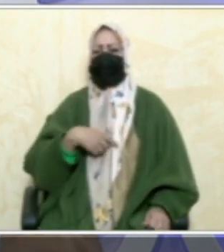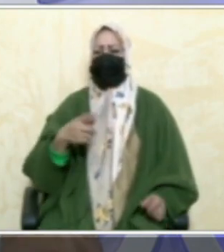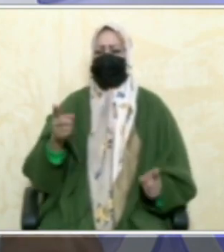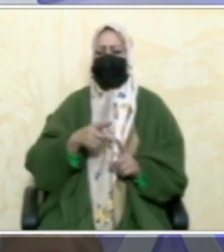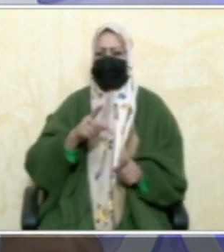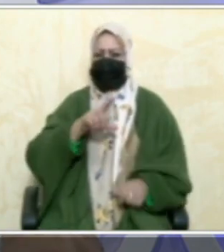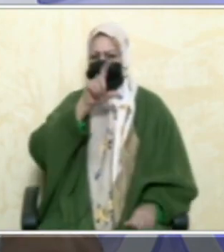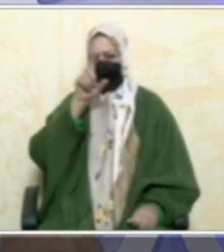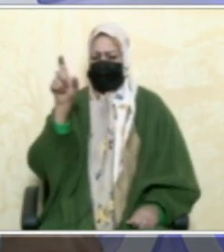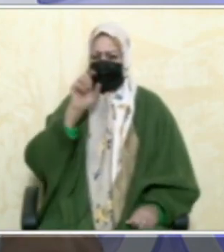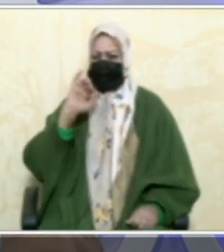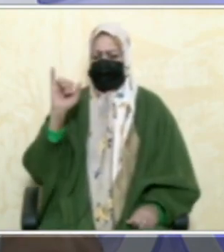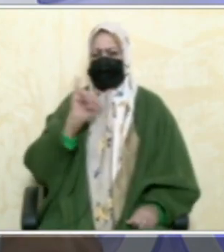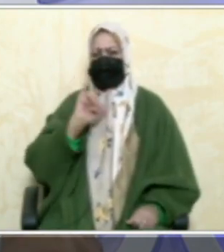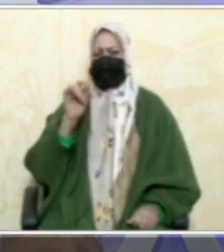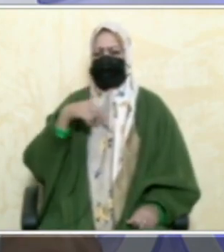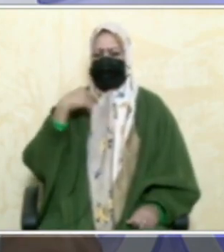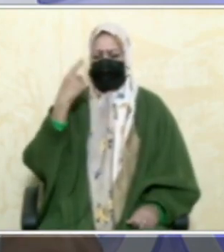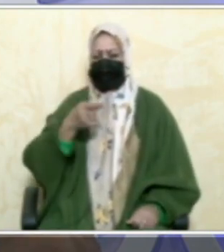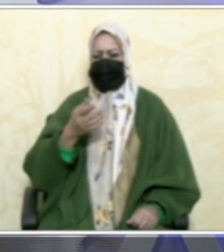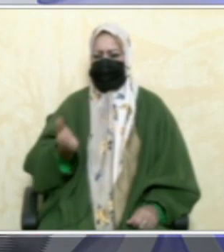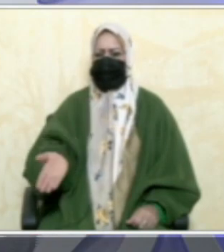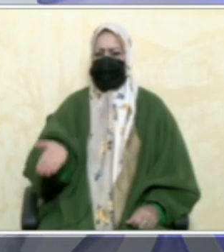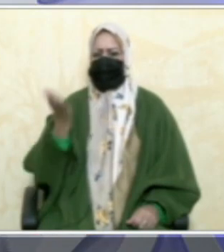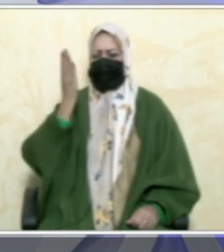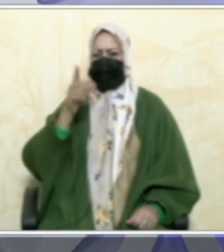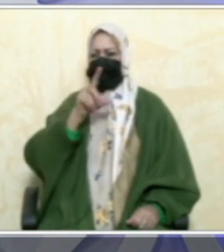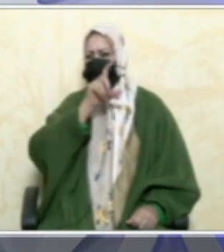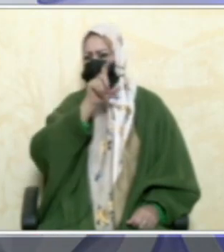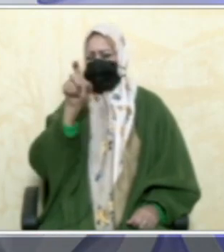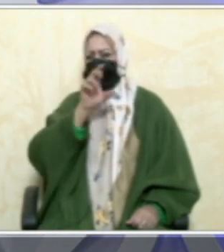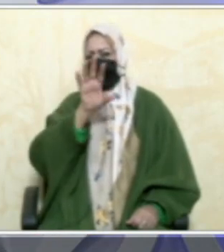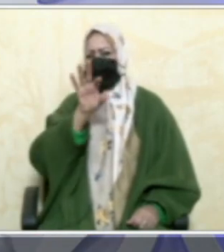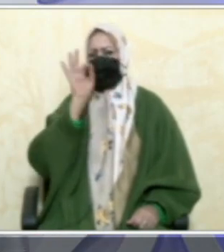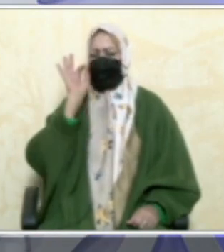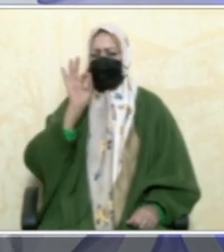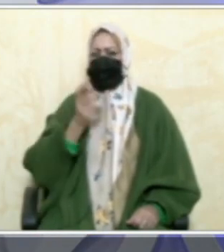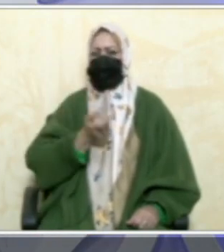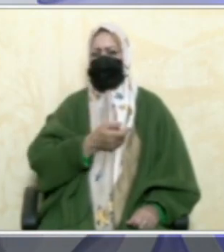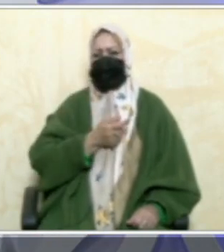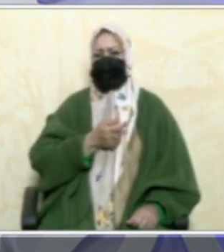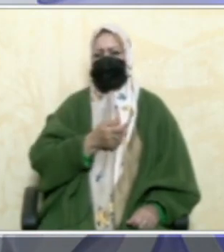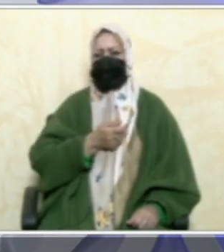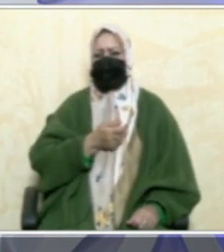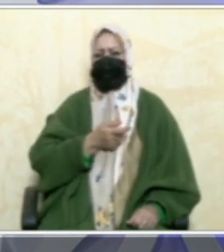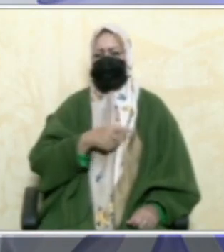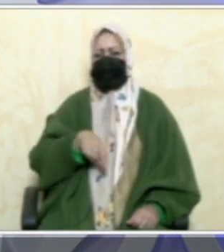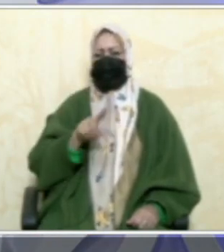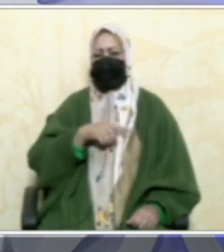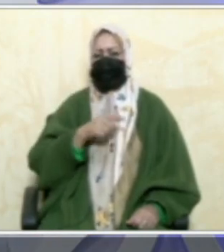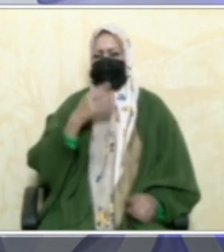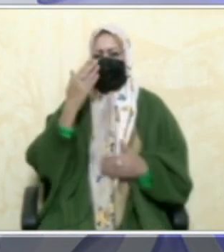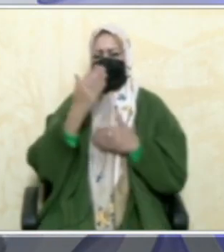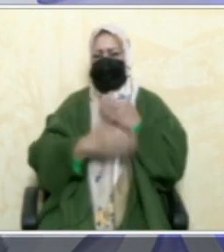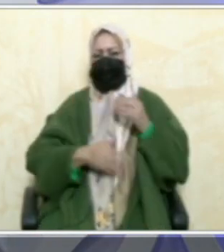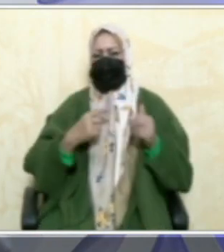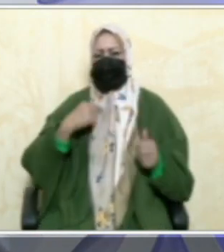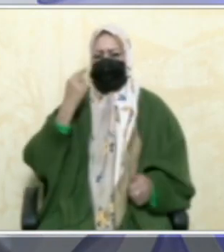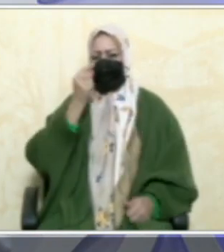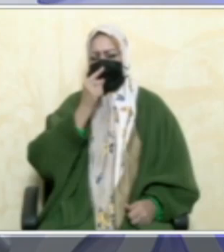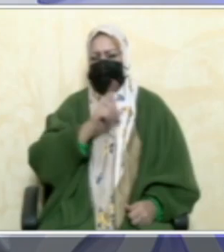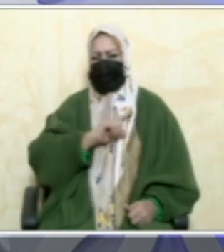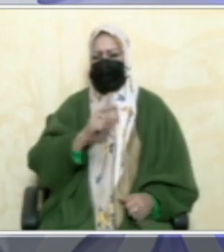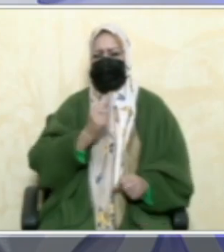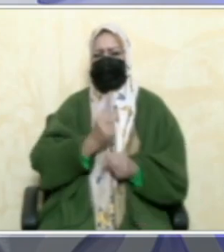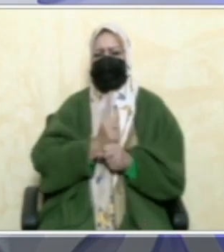لك ربي خيرك ما اخترتش الإسلاميين، تقول له والله لأنهم يتسترون بالدين وما يبوش يطبقوا الدين. باشين الحل اللي